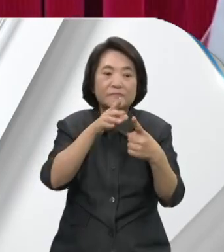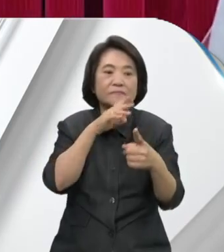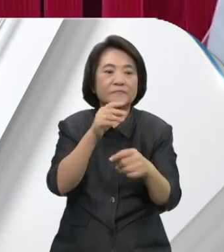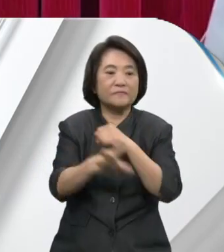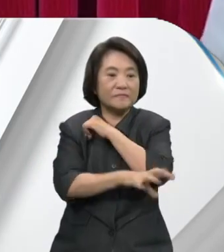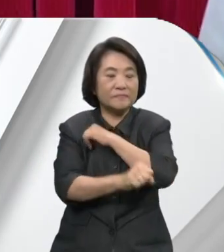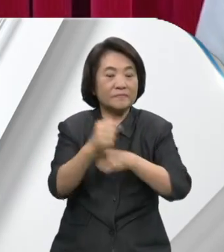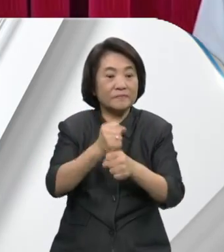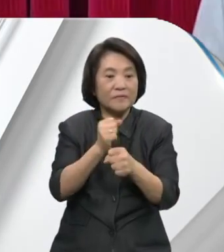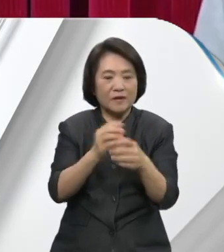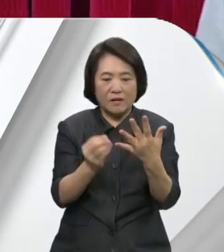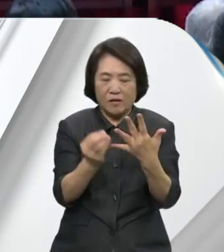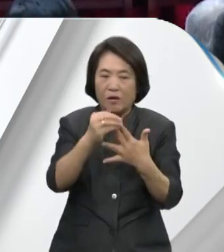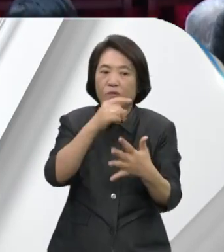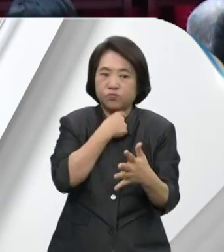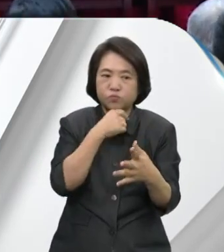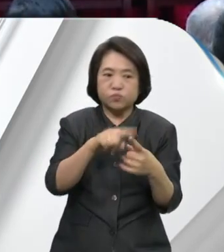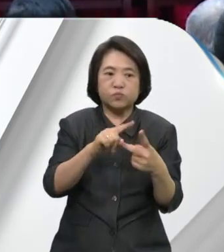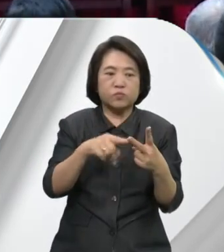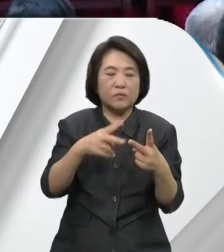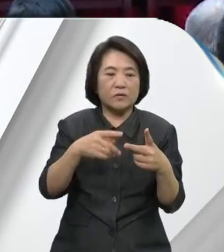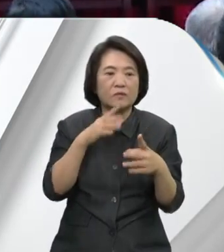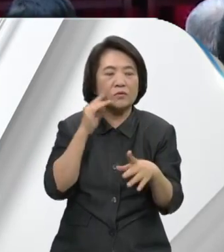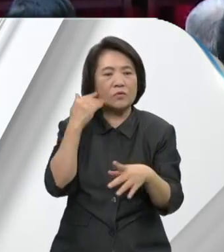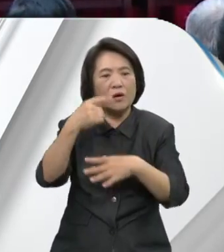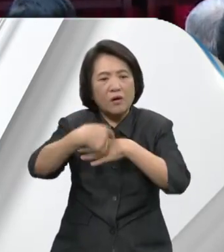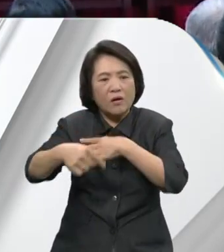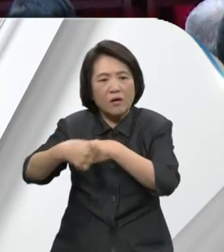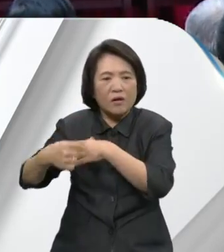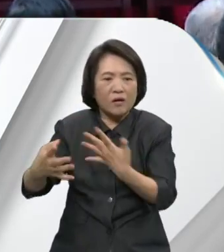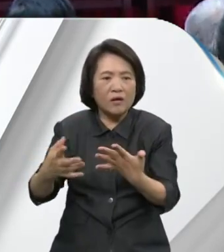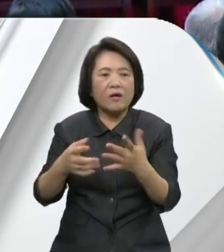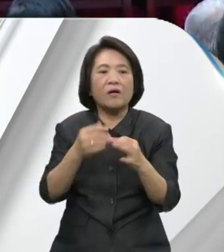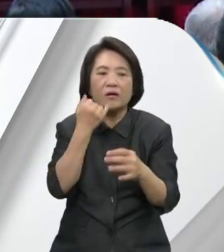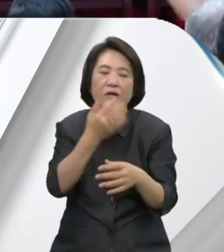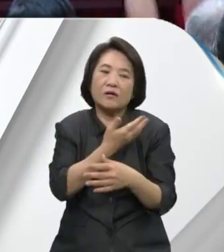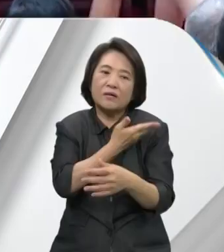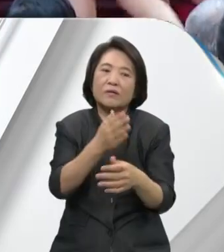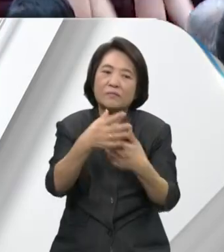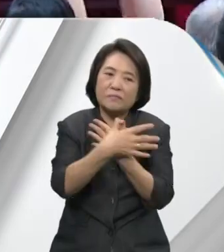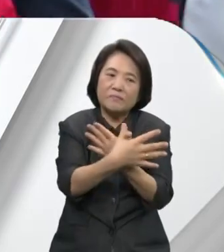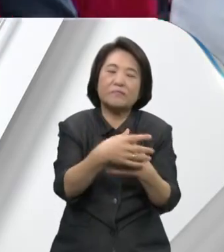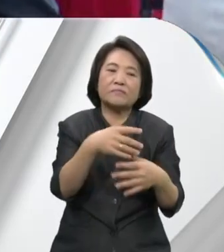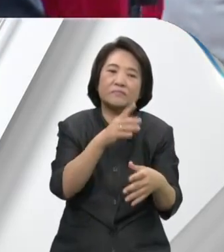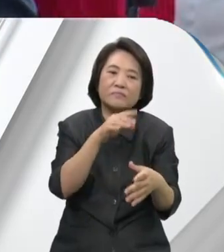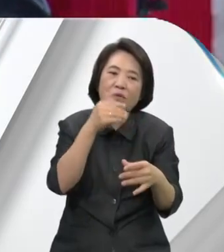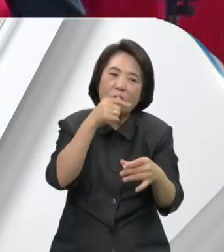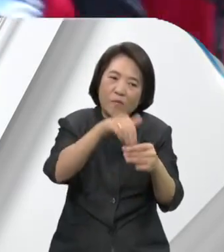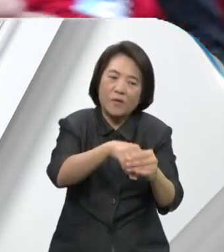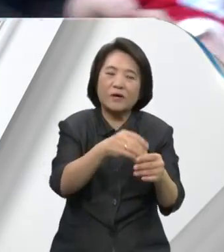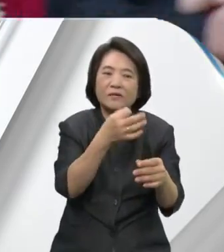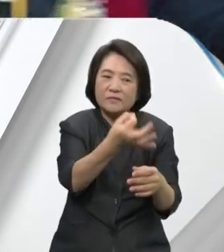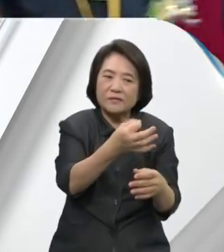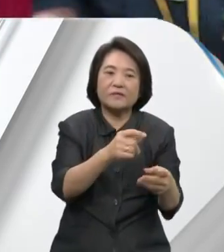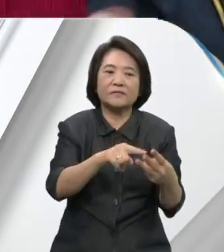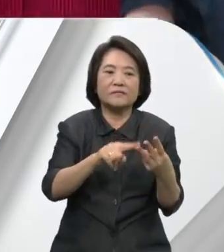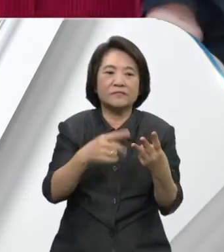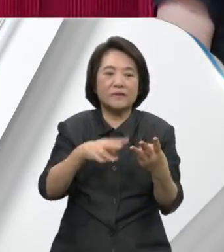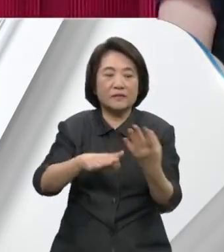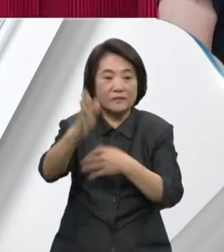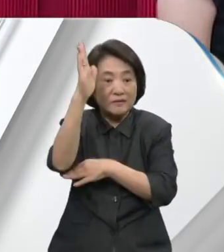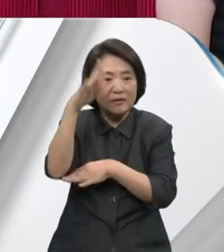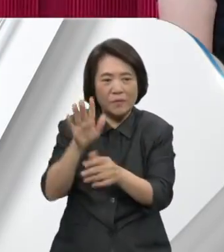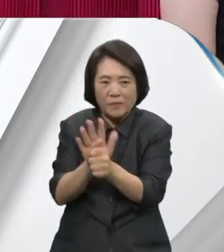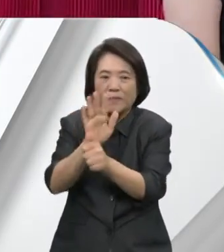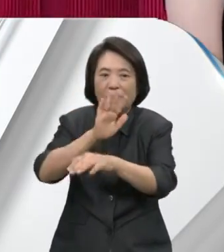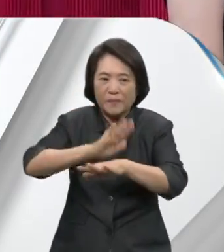基层人员的升迁、同分员工出送的人员行卡多的天数也多。政府每份行政单位行卡多的支